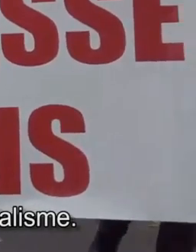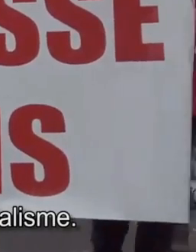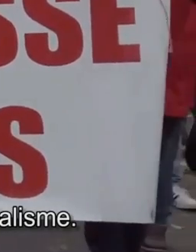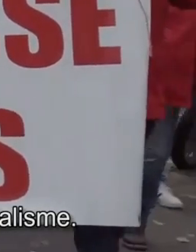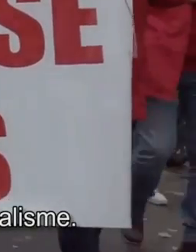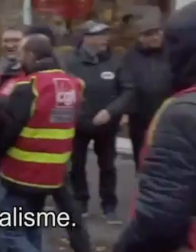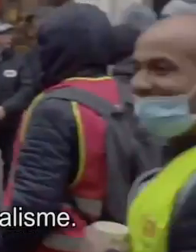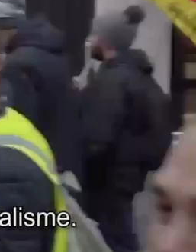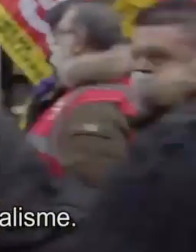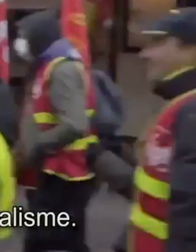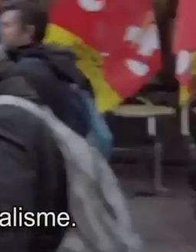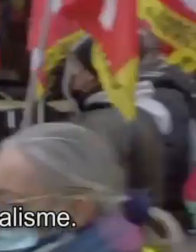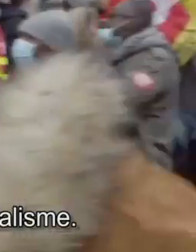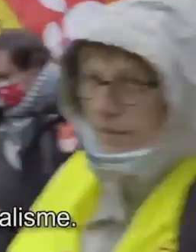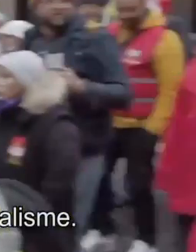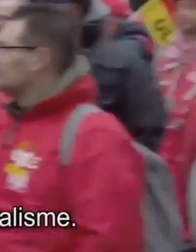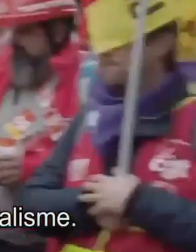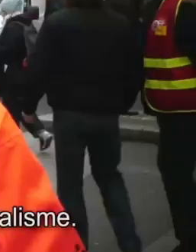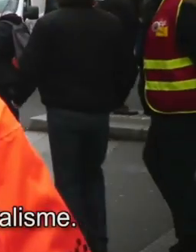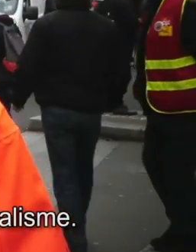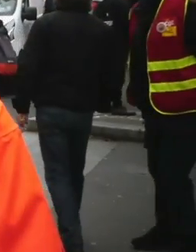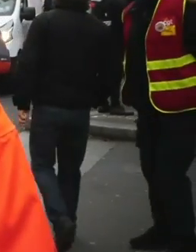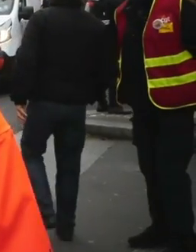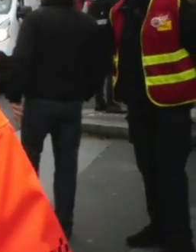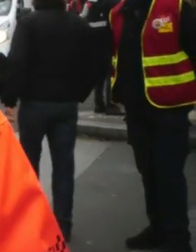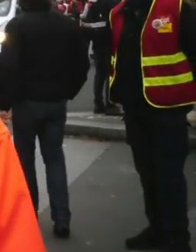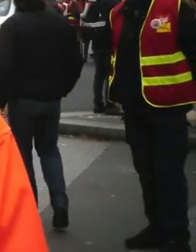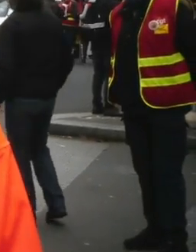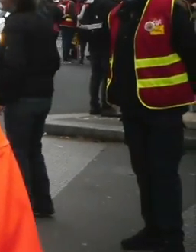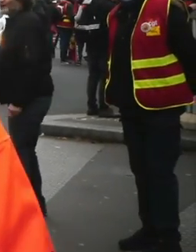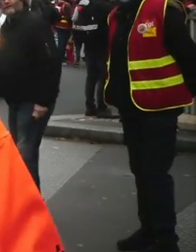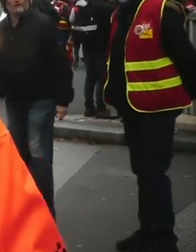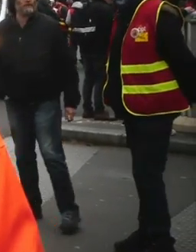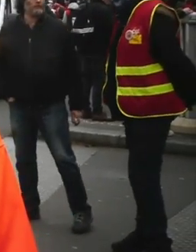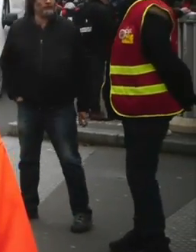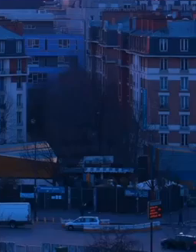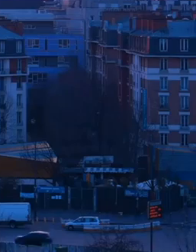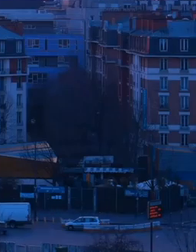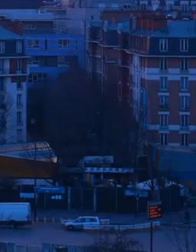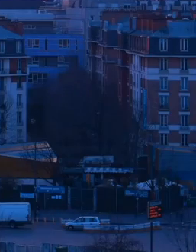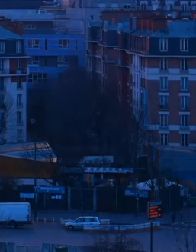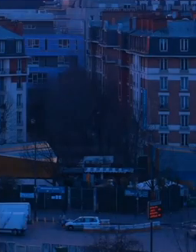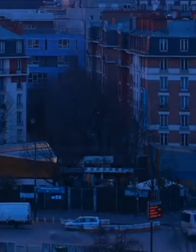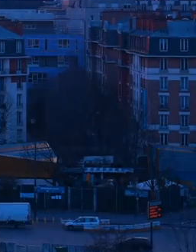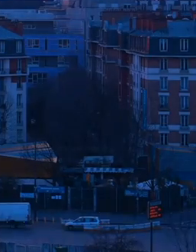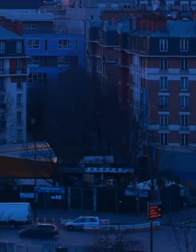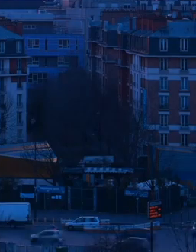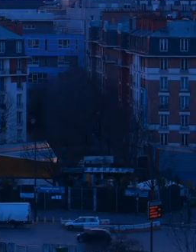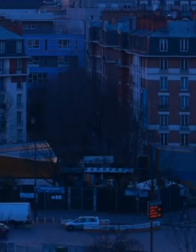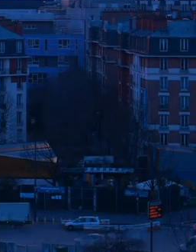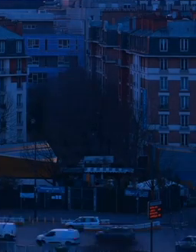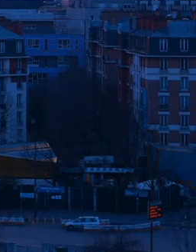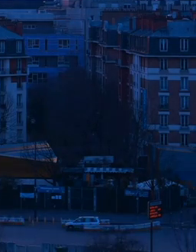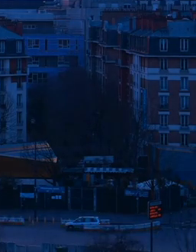Le contrat de travail a subi aussi les conséquences du capitalisme. Les conditions de travail qu'on a, c'est inimaginable. Alors qu'en 1982, les